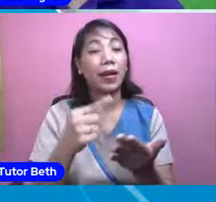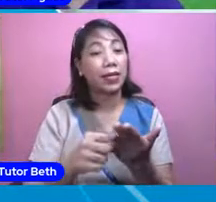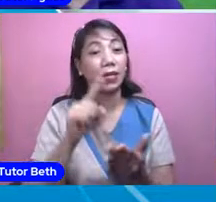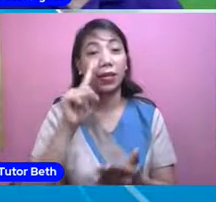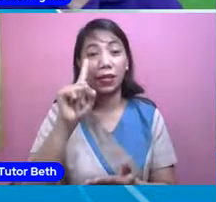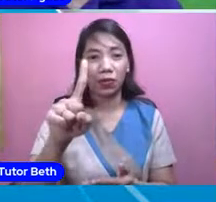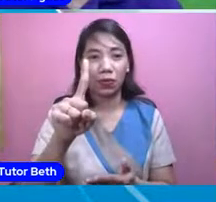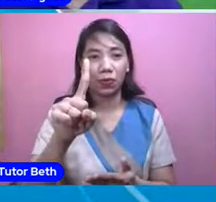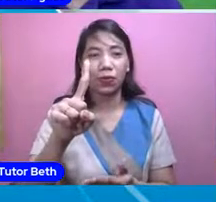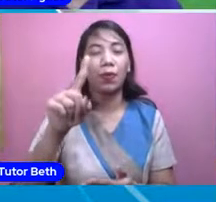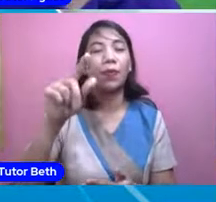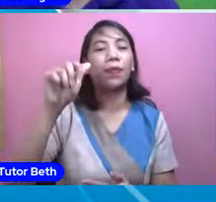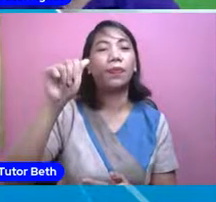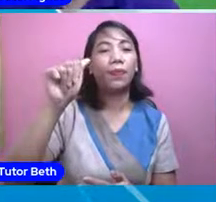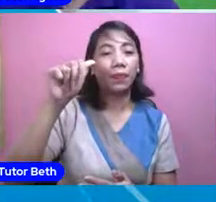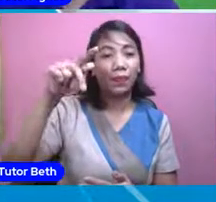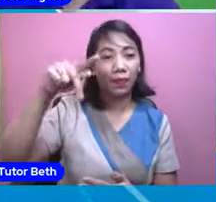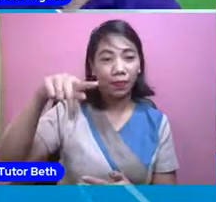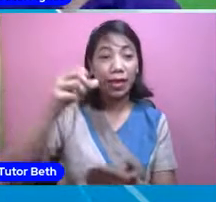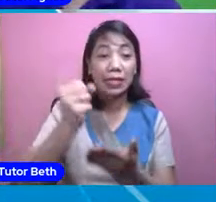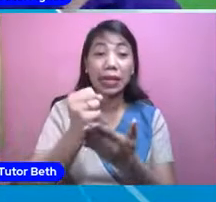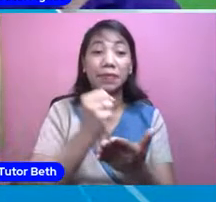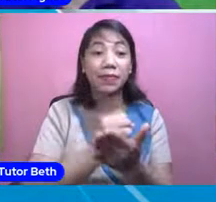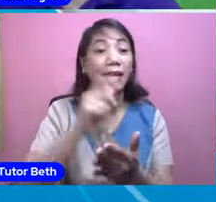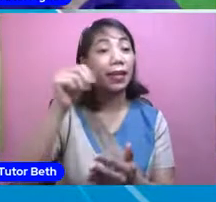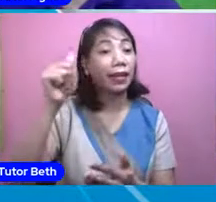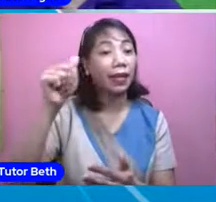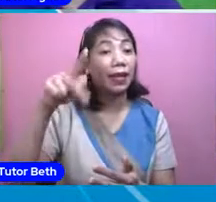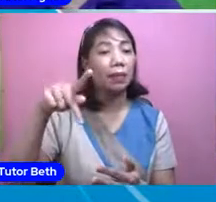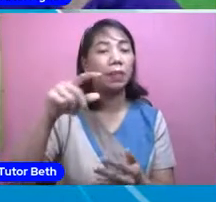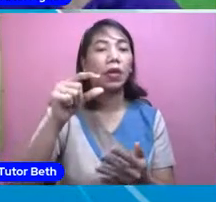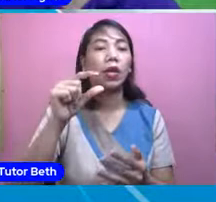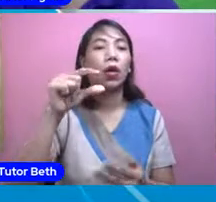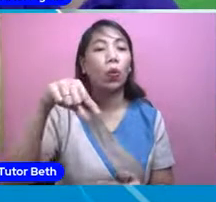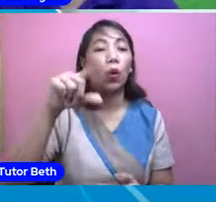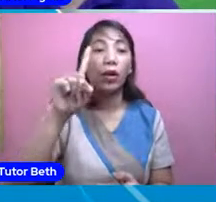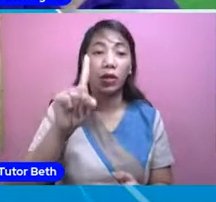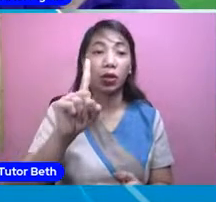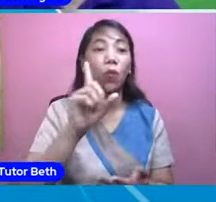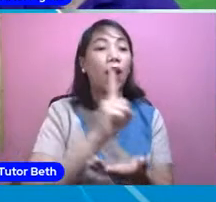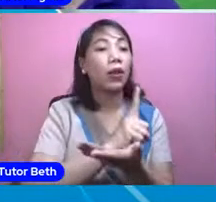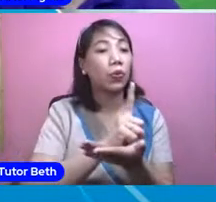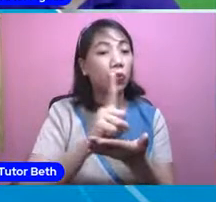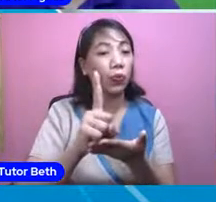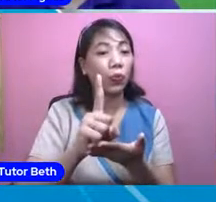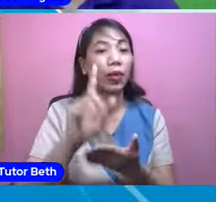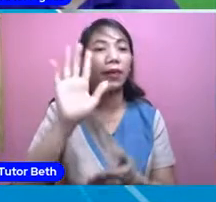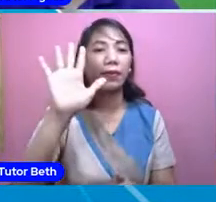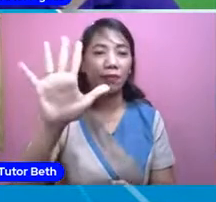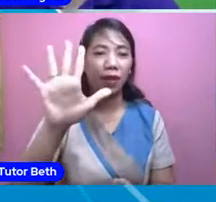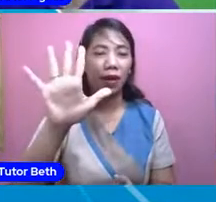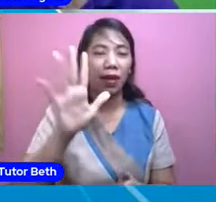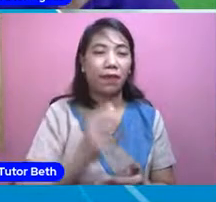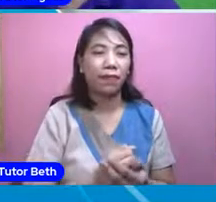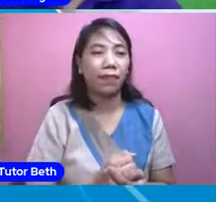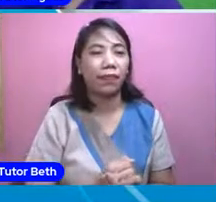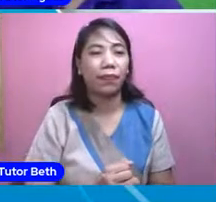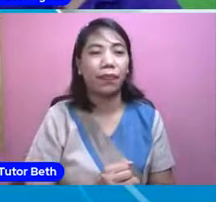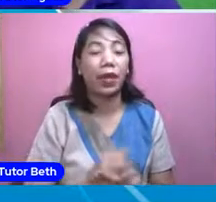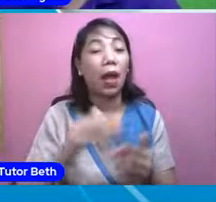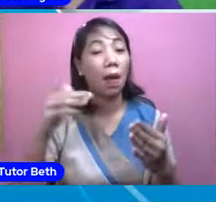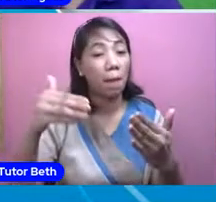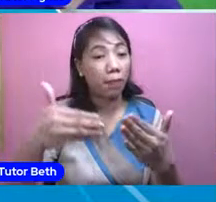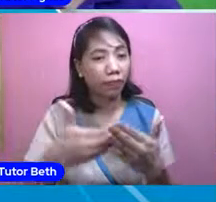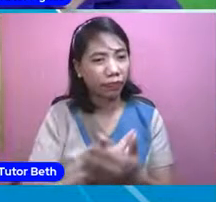asignaturang AP quarter 1 week 5. Sa naway meron kayong bago o